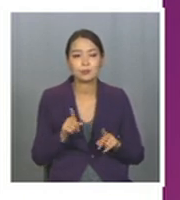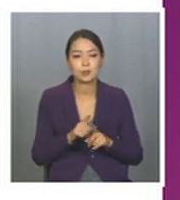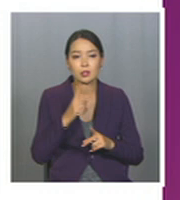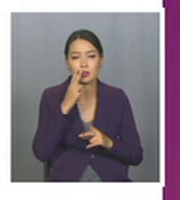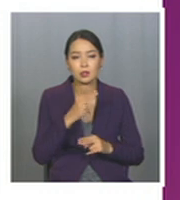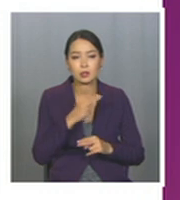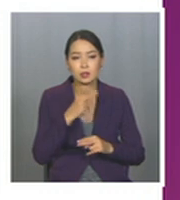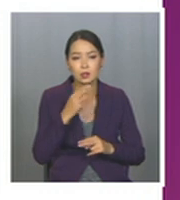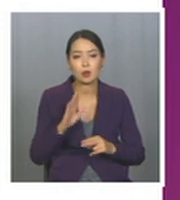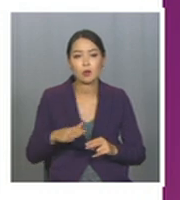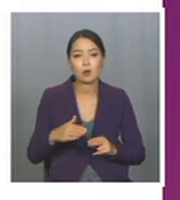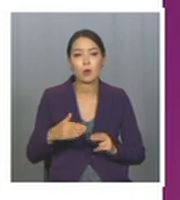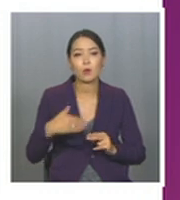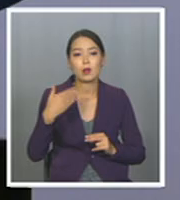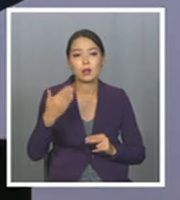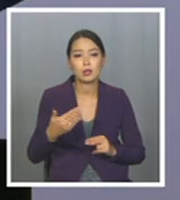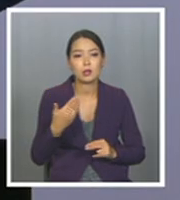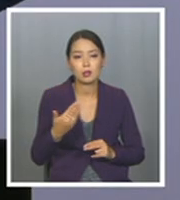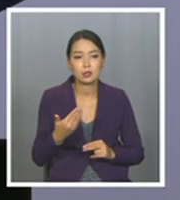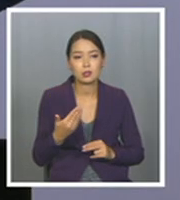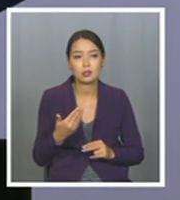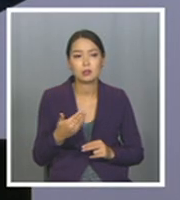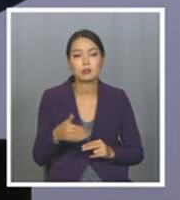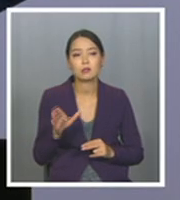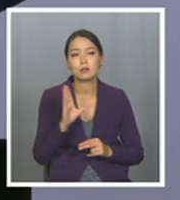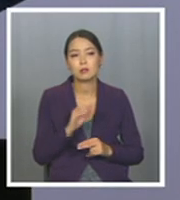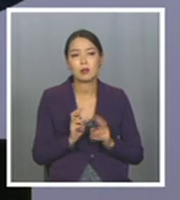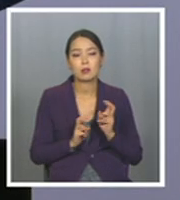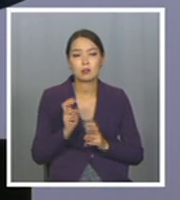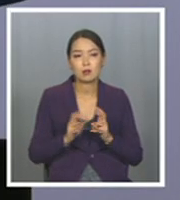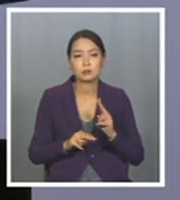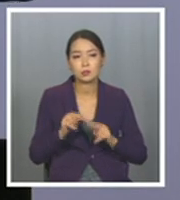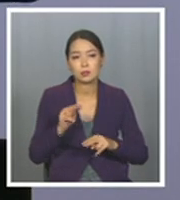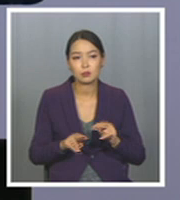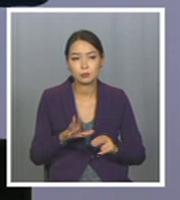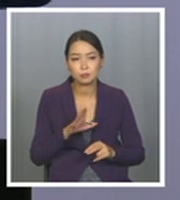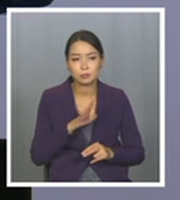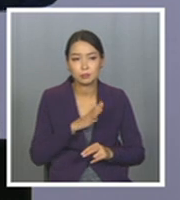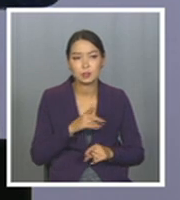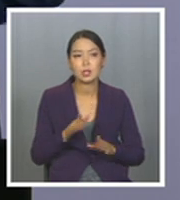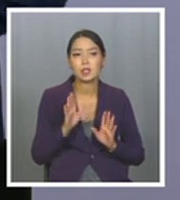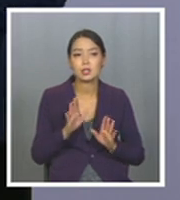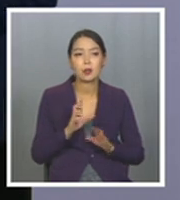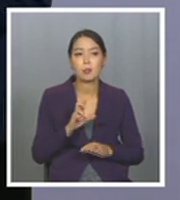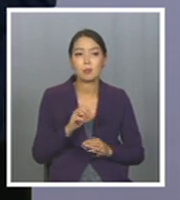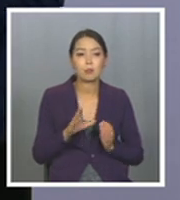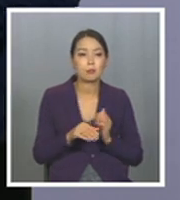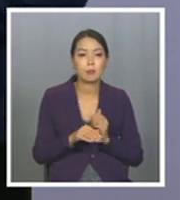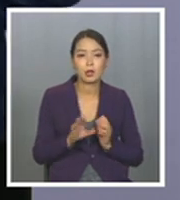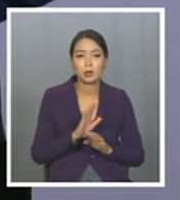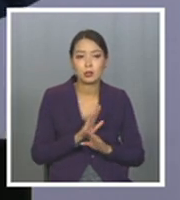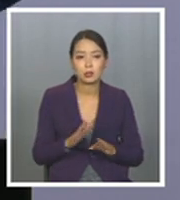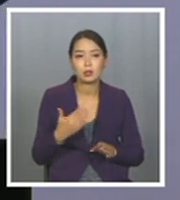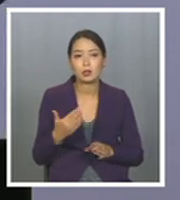одан кейінгі Кендалтайдағы полиметал кәсіпорындардың салынуы, тек қана Балқашта емес, сонымен қатар